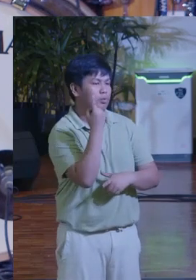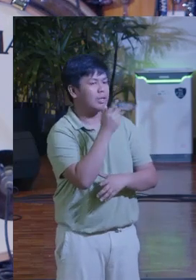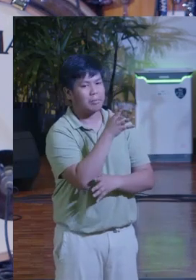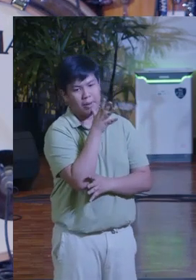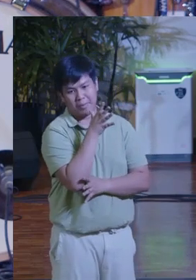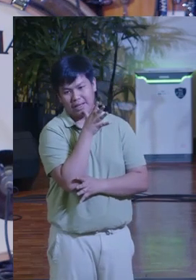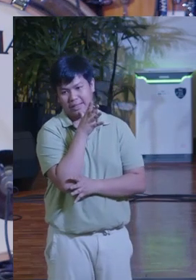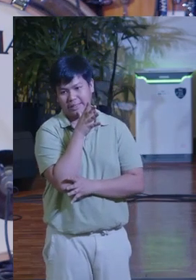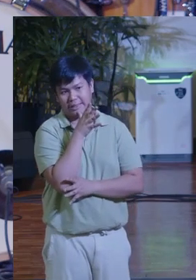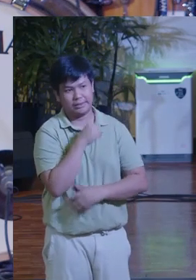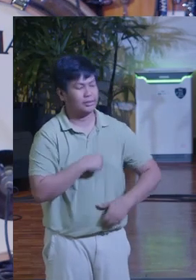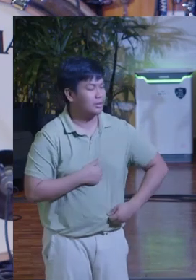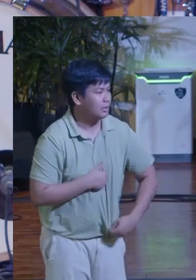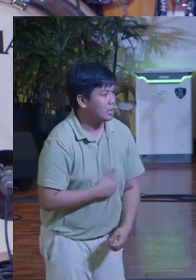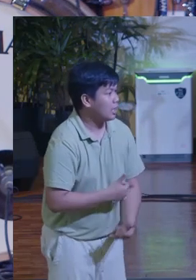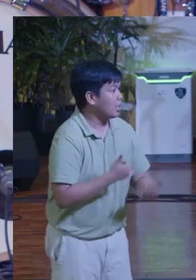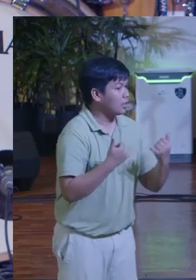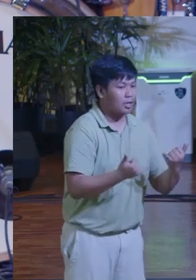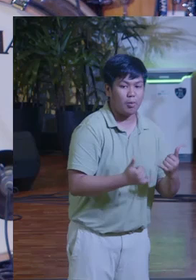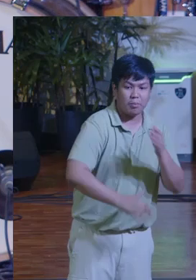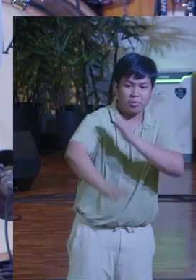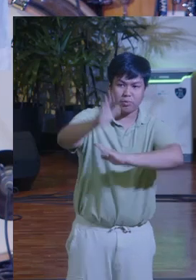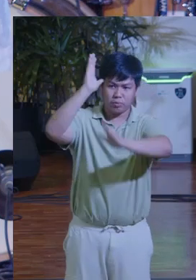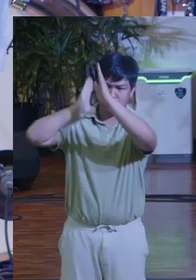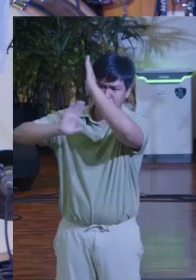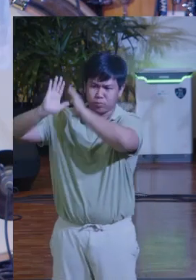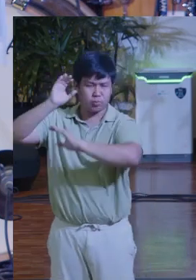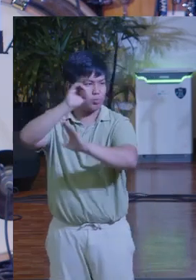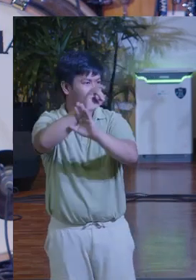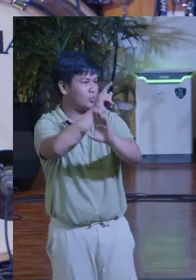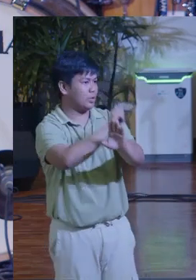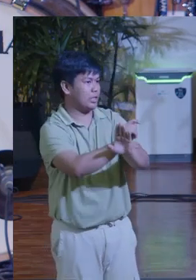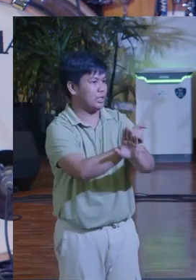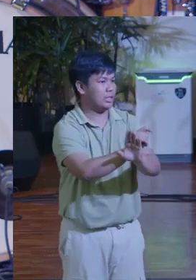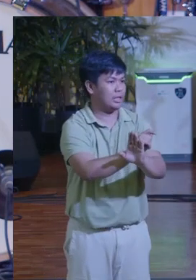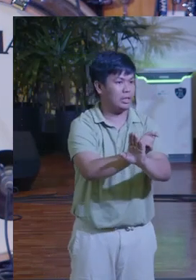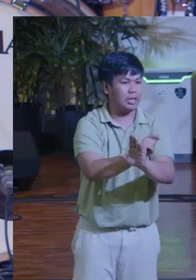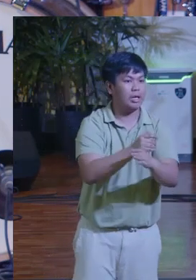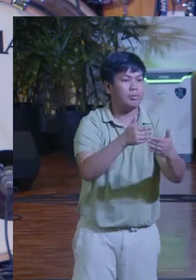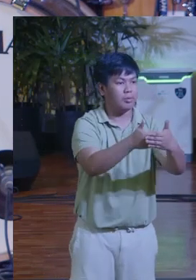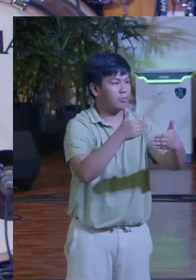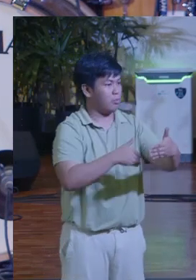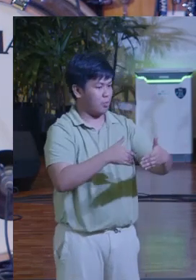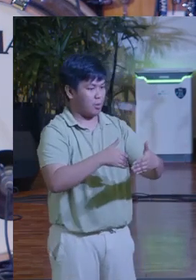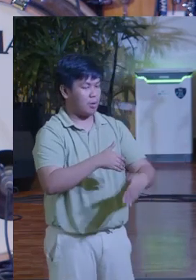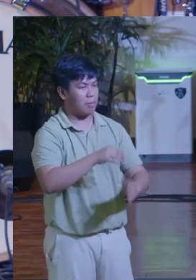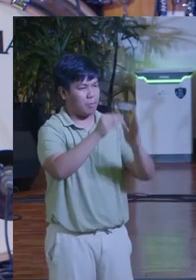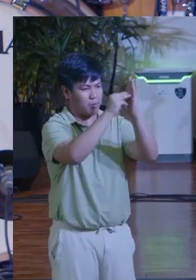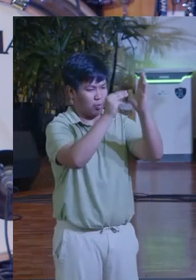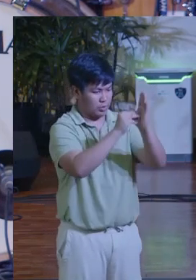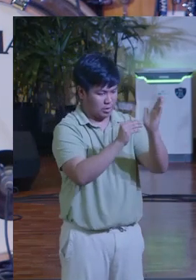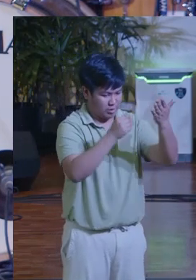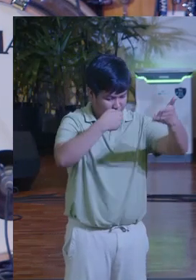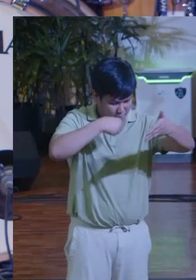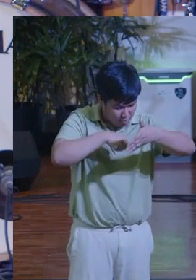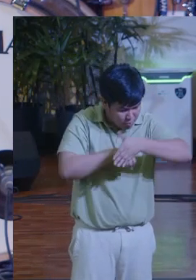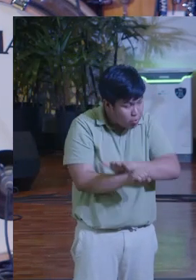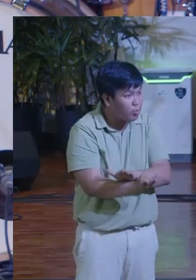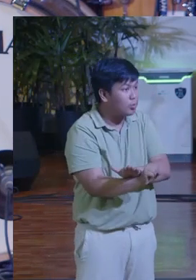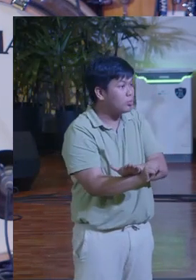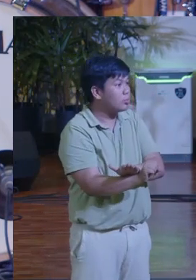Ang bayang Israel, nung panahon ng kapanganakan ni Moses, ay